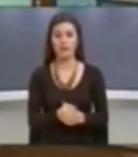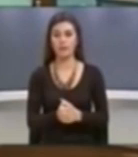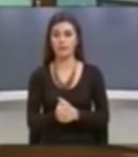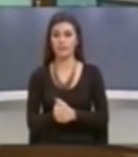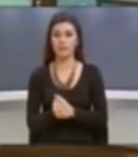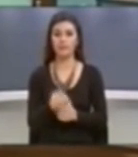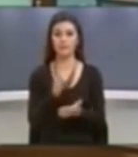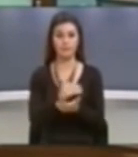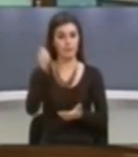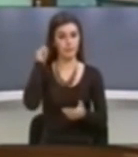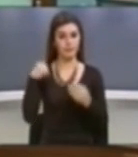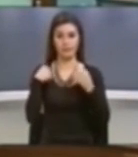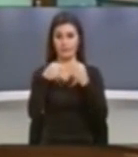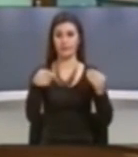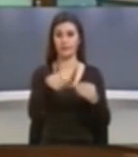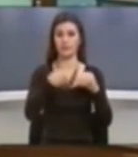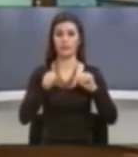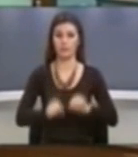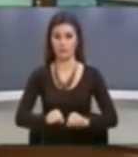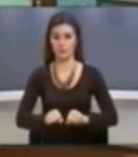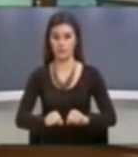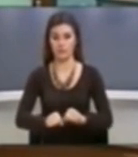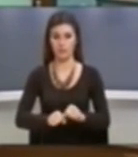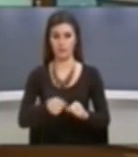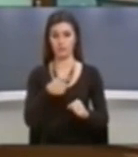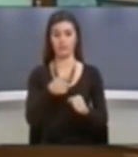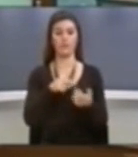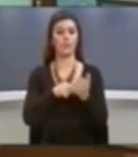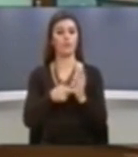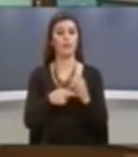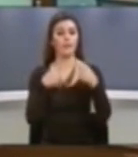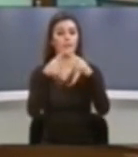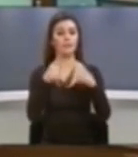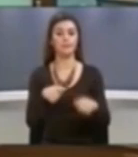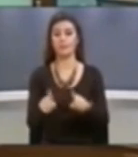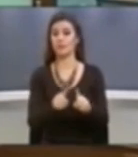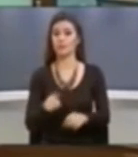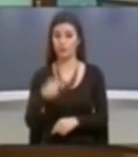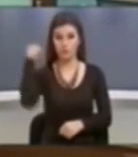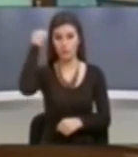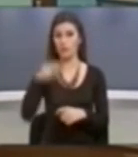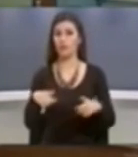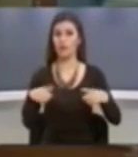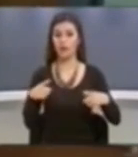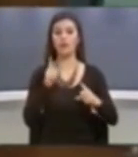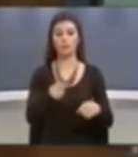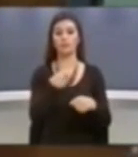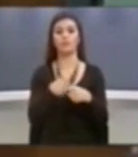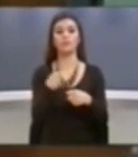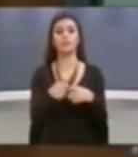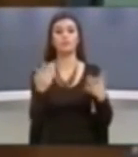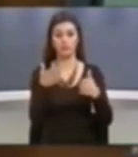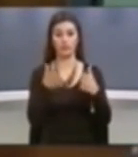cilat unë i kom dhënë dje në qeveri, lidhur me nevojnë që problemet me cilat ne ballafaqohemi në Kosovë do t'i zgjidhim